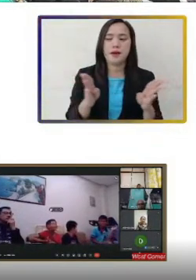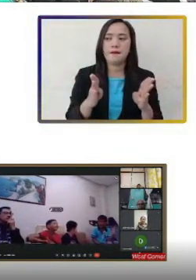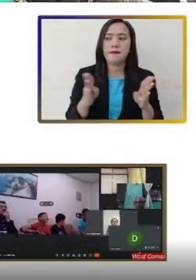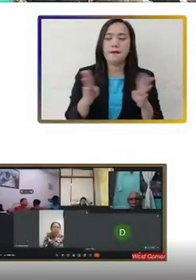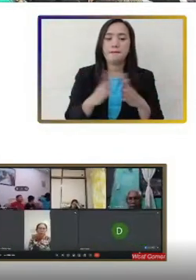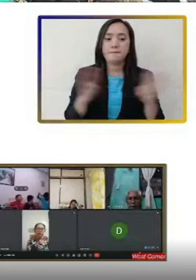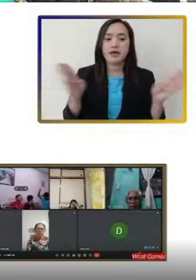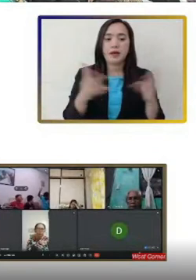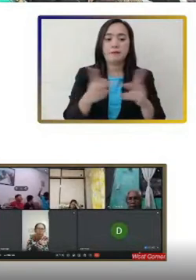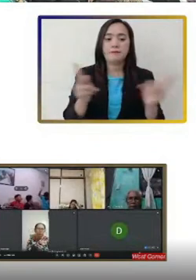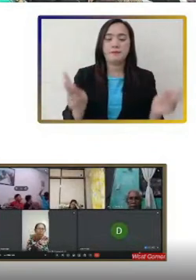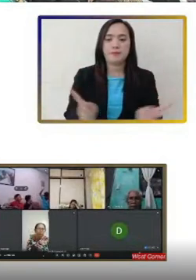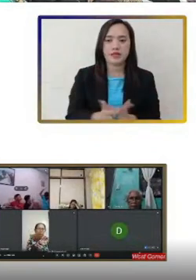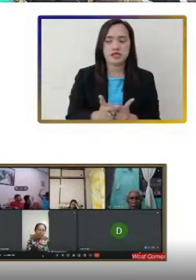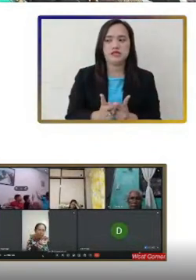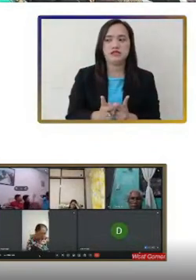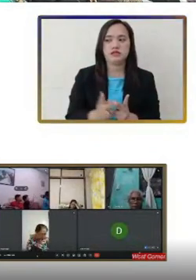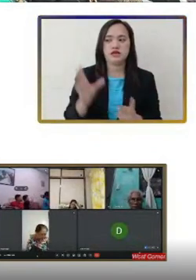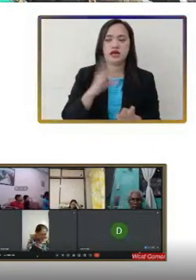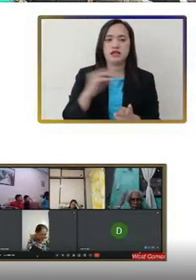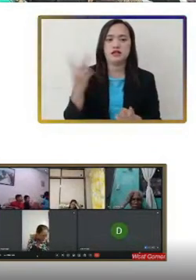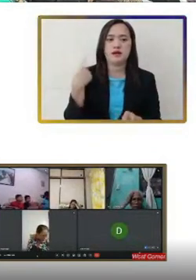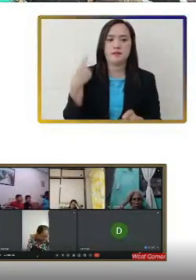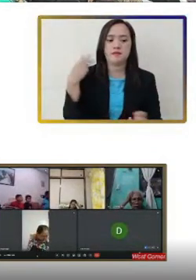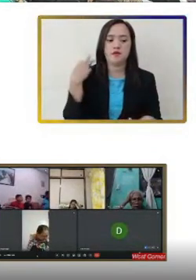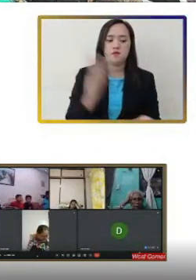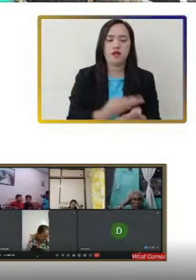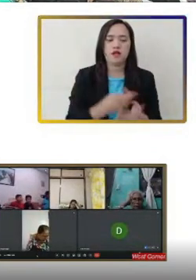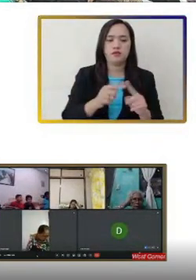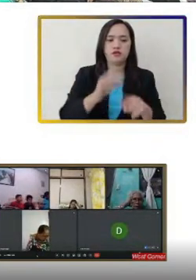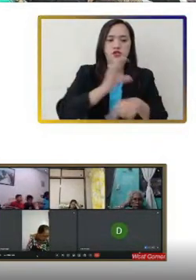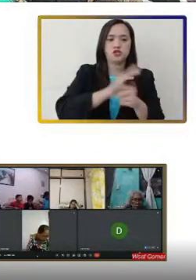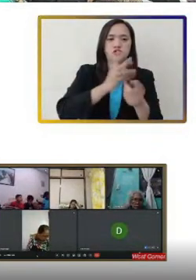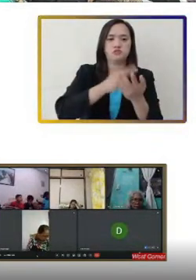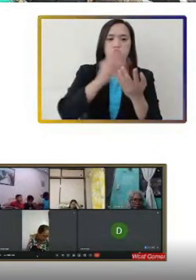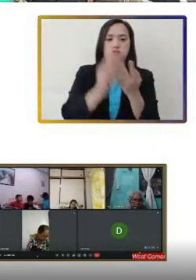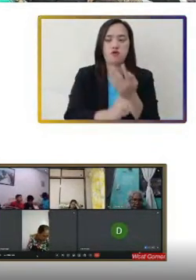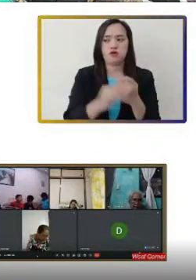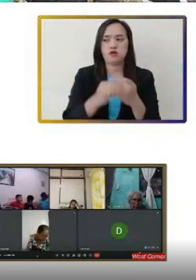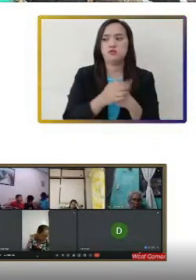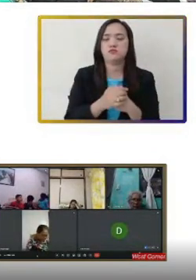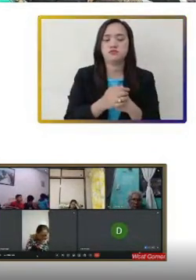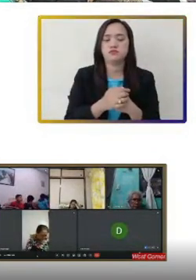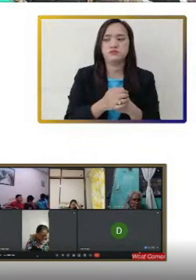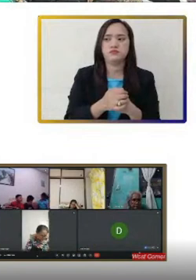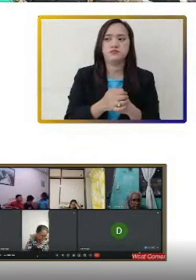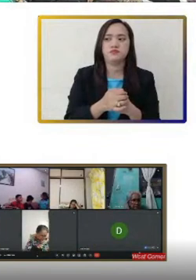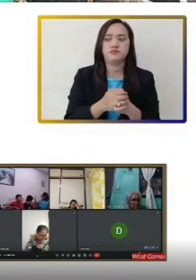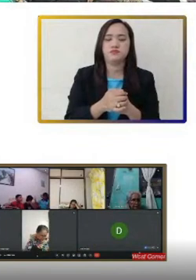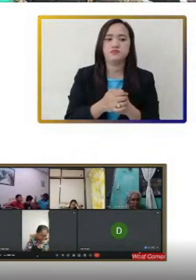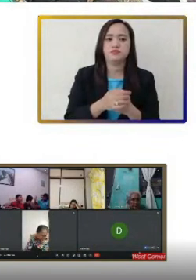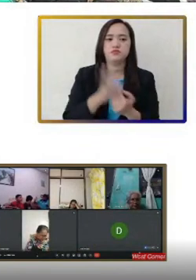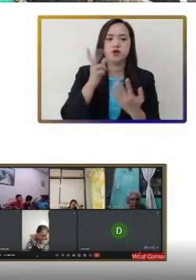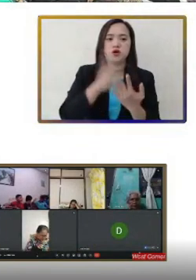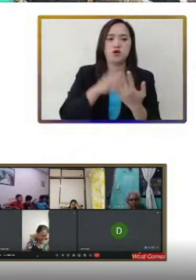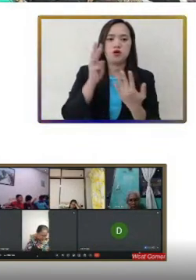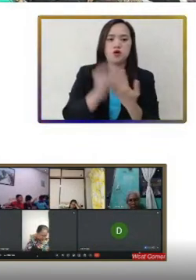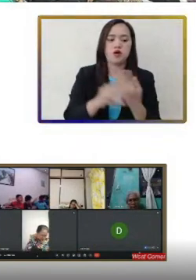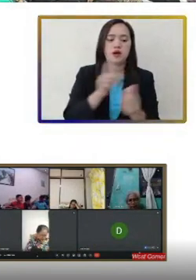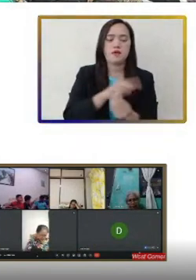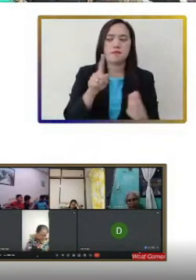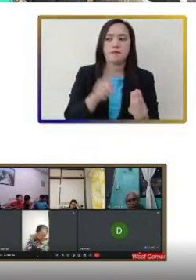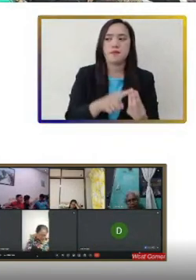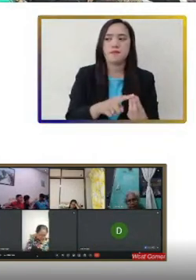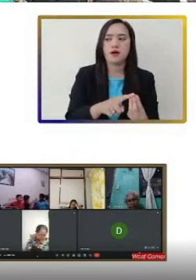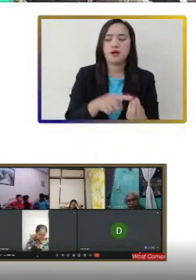wini-welcome nila yung atin pong programa, mga kapatid. Wini-welcome nila. So, kailangan po natin na mag-train ng mga